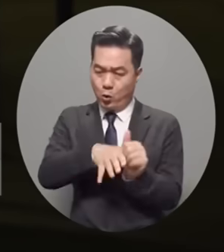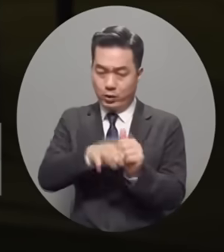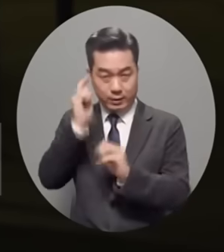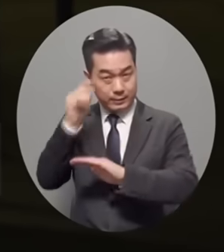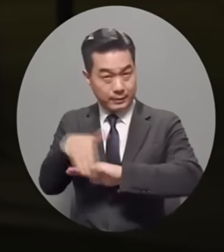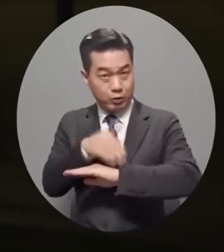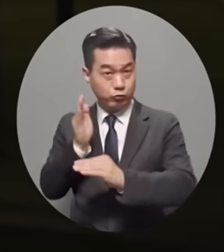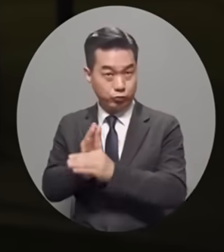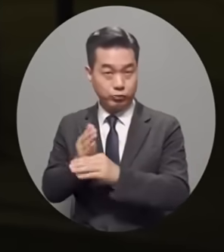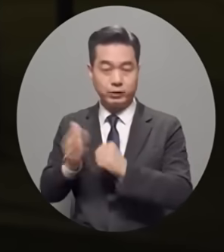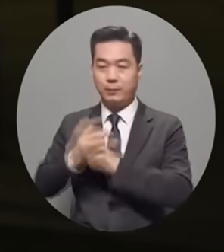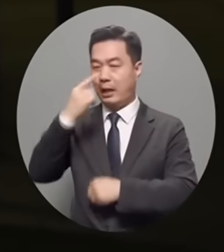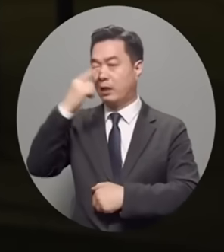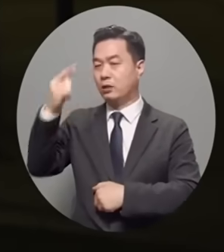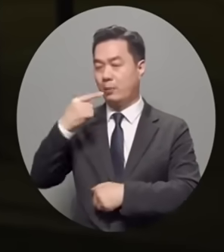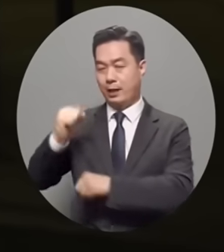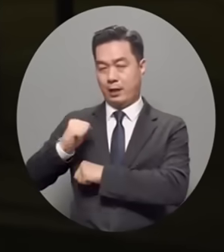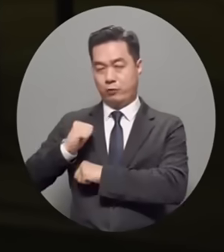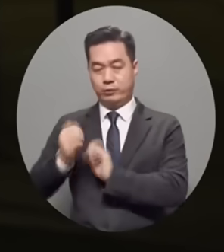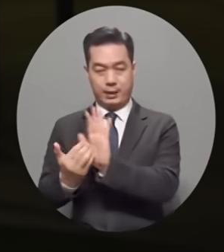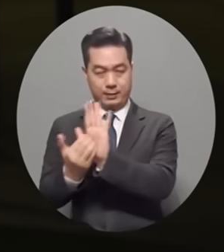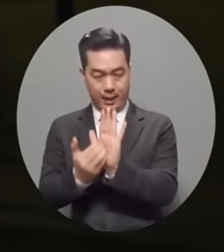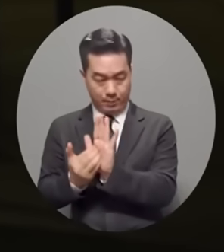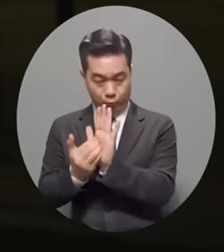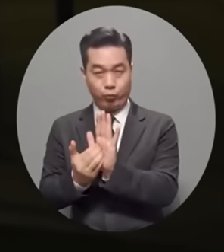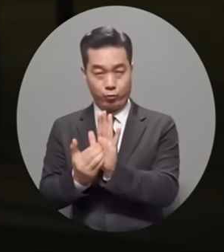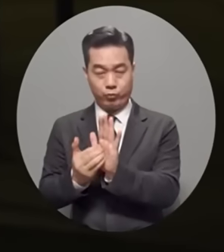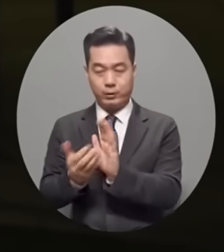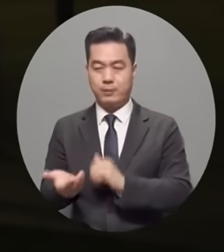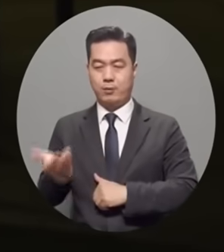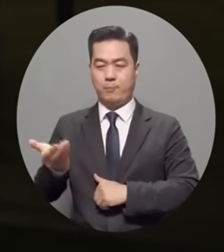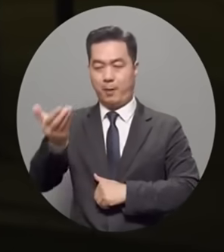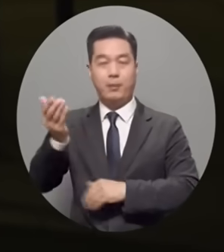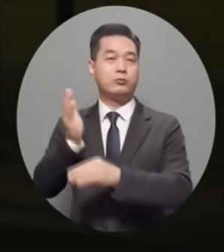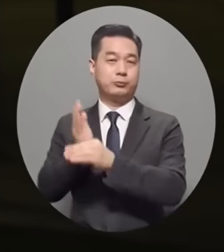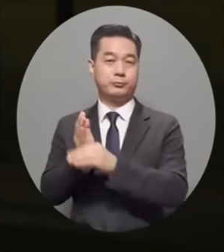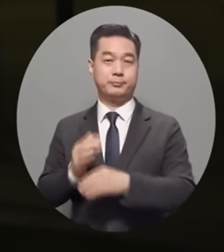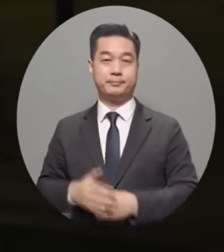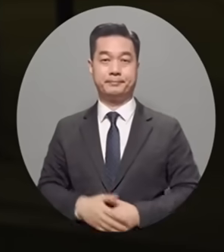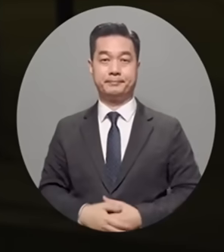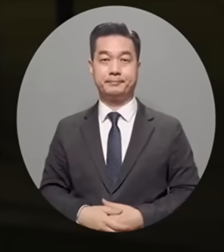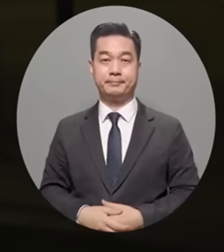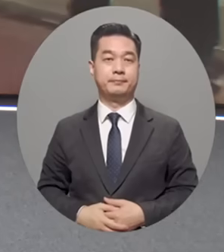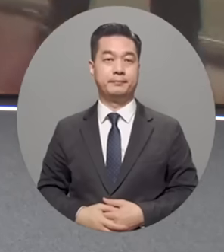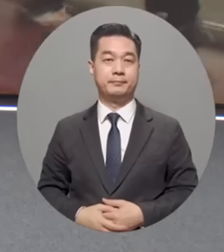홍해에서의 서방의 군사 대응 수위가 높아지고 있습니다. 뉴욕에서 MBC 뉴스 강나림입니다.